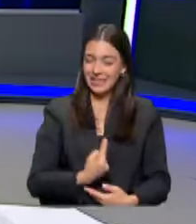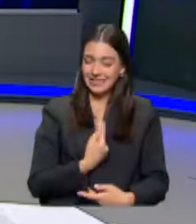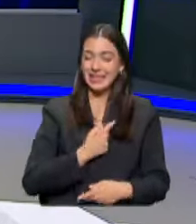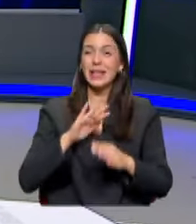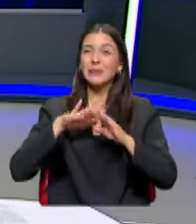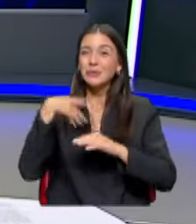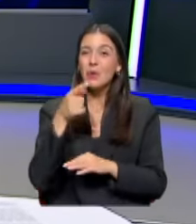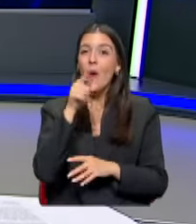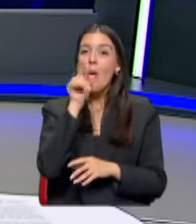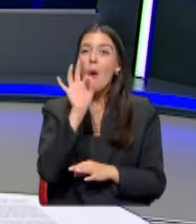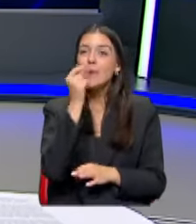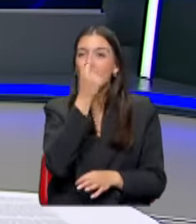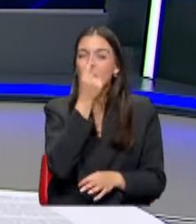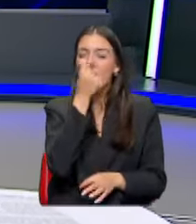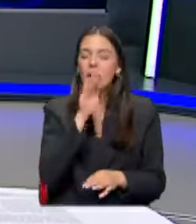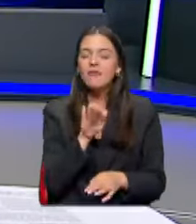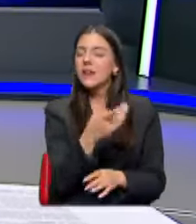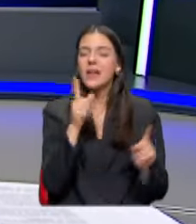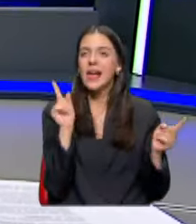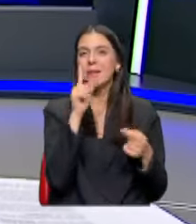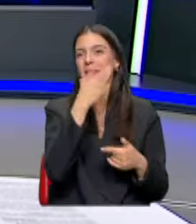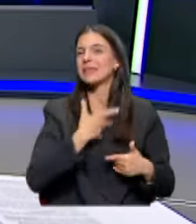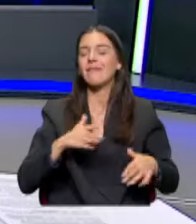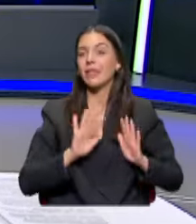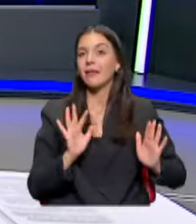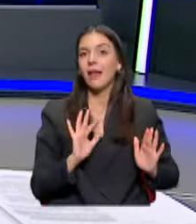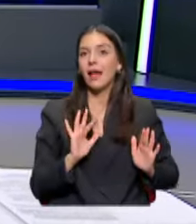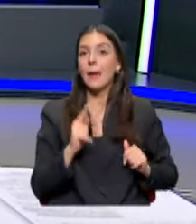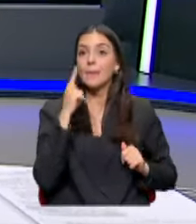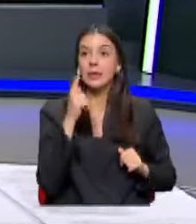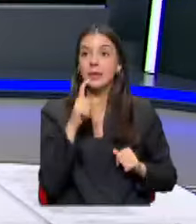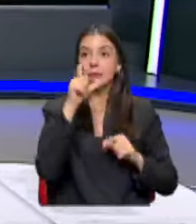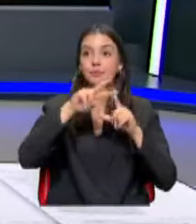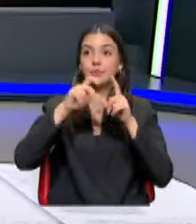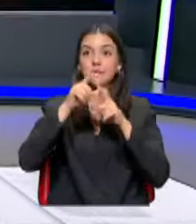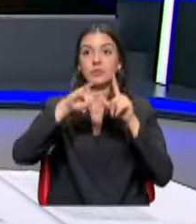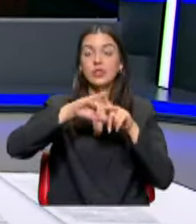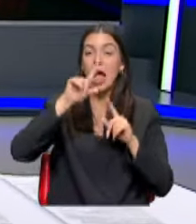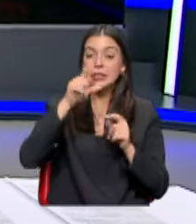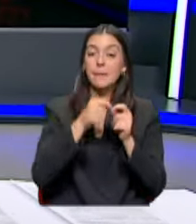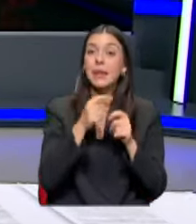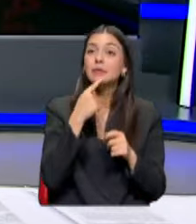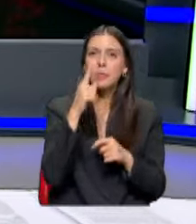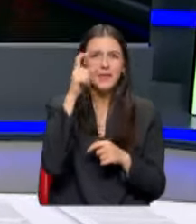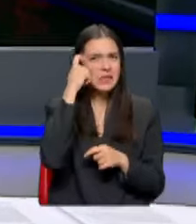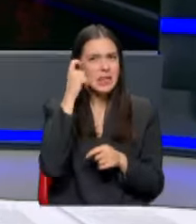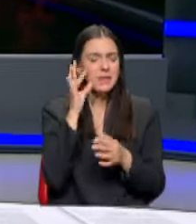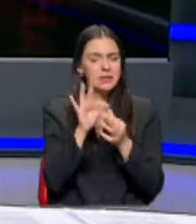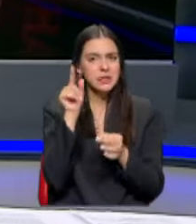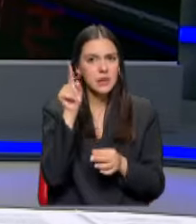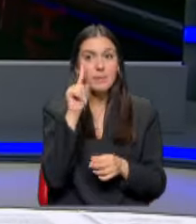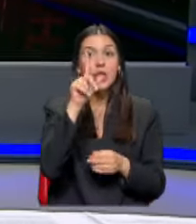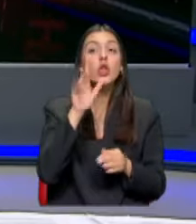hissettikten sonra öyle kolay kolay vazgeçilecek bir sevgi değil. Bakın Josh Bilgins bir felsefeci diyor ki bir köpeğin